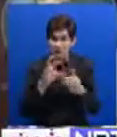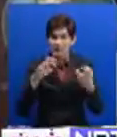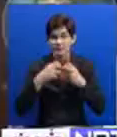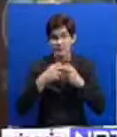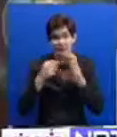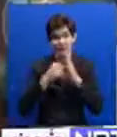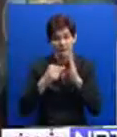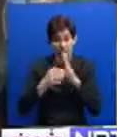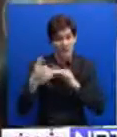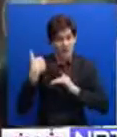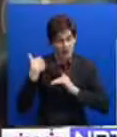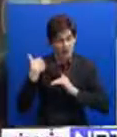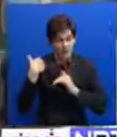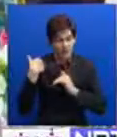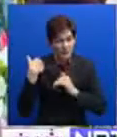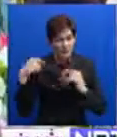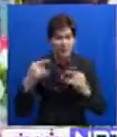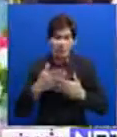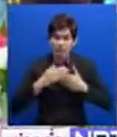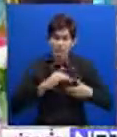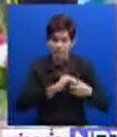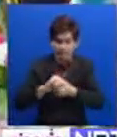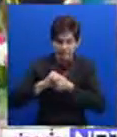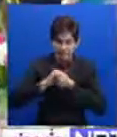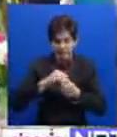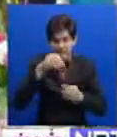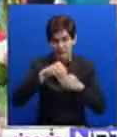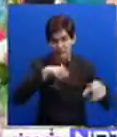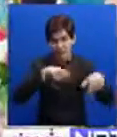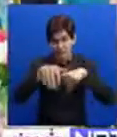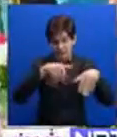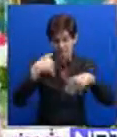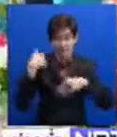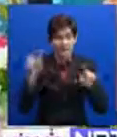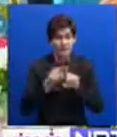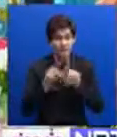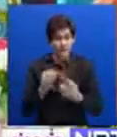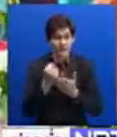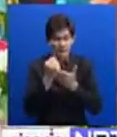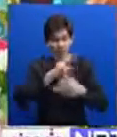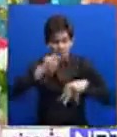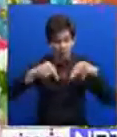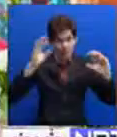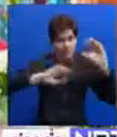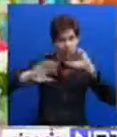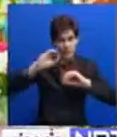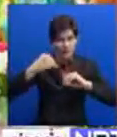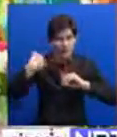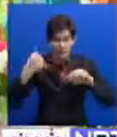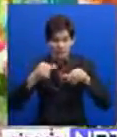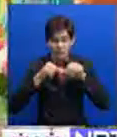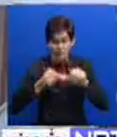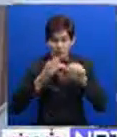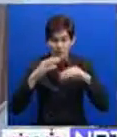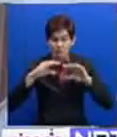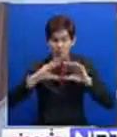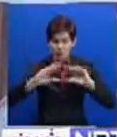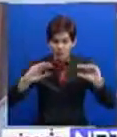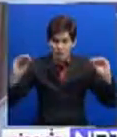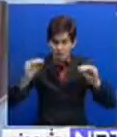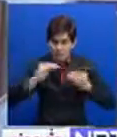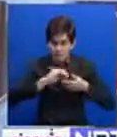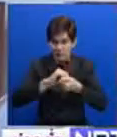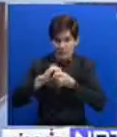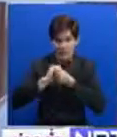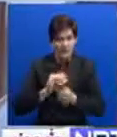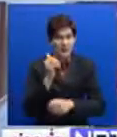ไขปัญหาและสร้างความรักความสามัคคคีภายในชุมชนรวมทั้งการดูแลความปลอดภัยและอยู่ร่วมกันอย่างสันติสุขของพี่น้อง